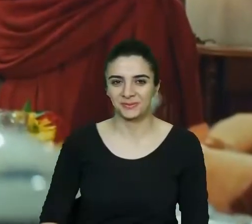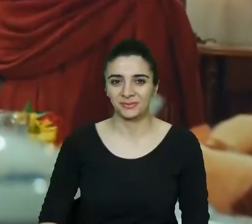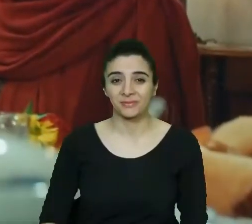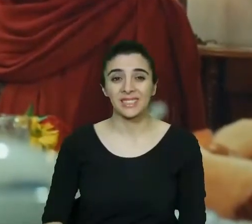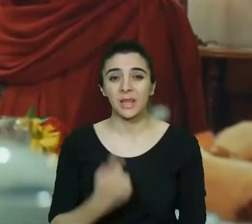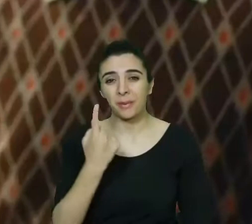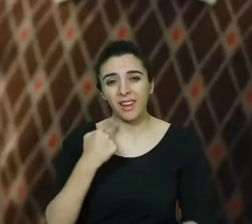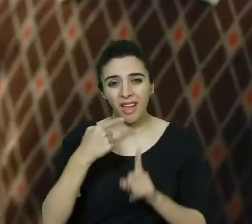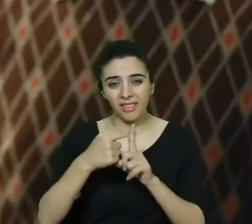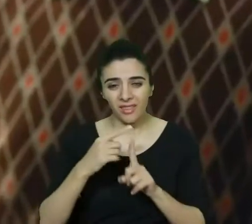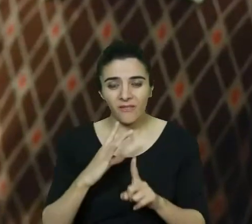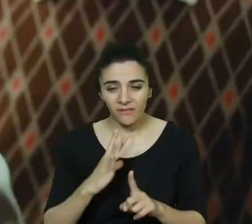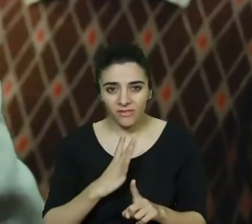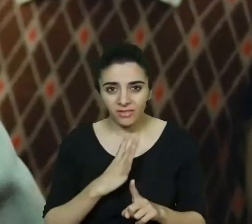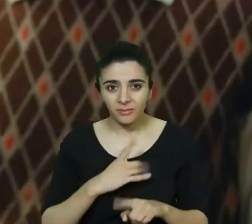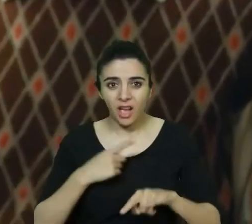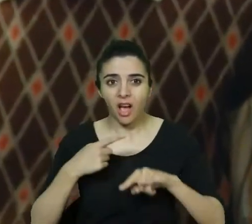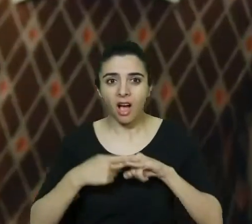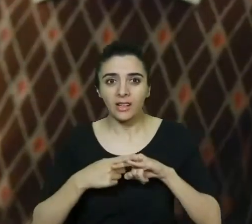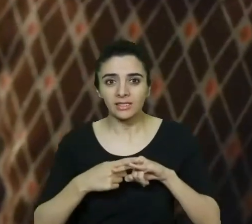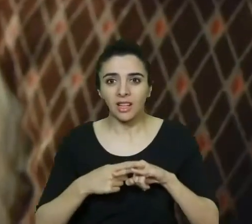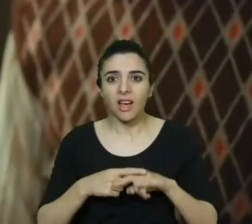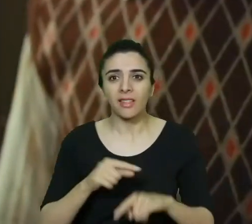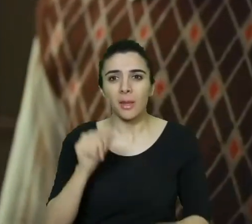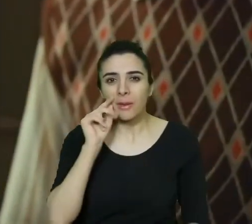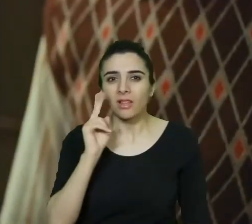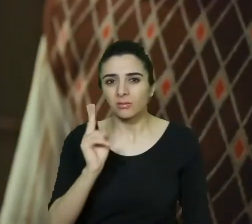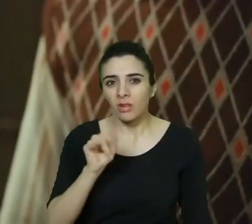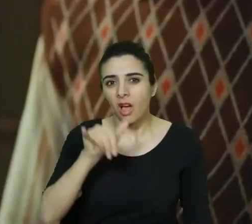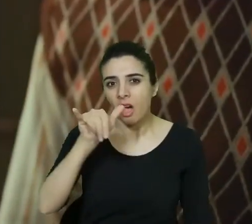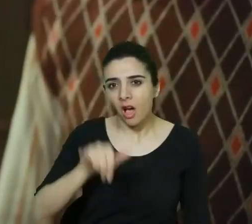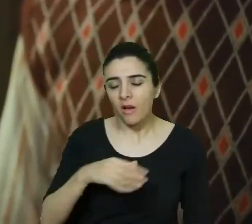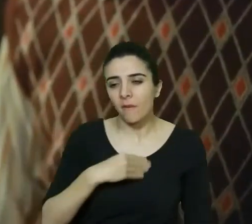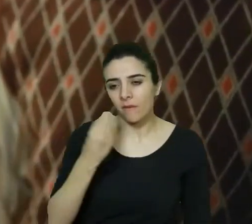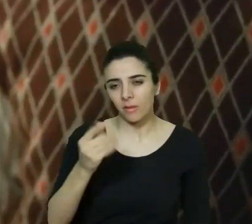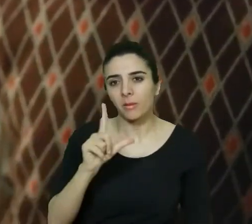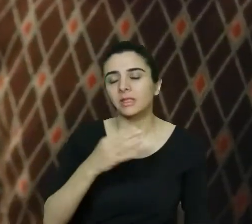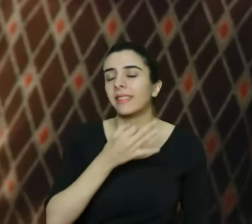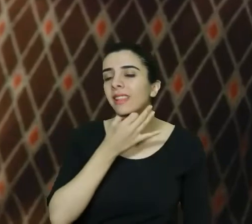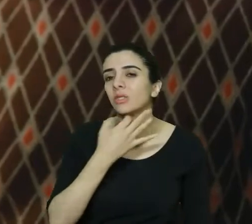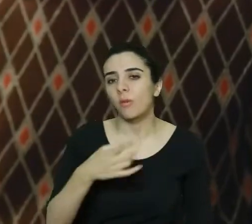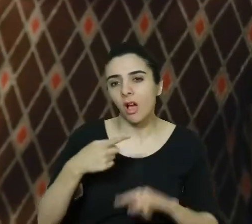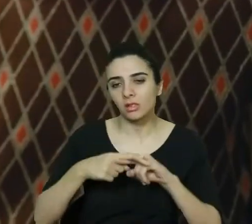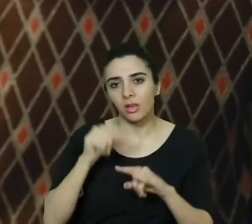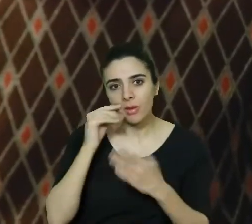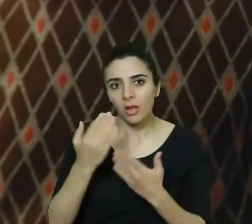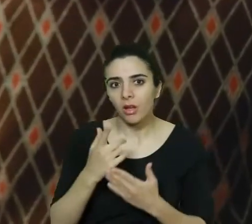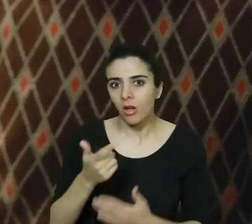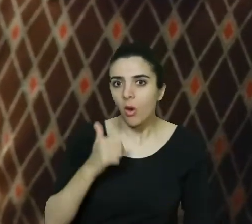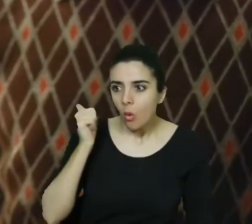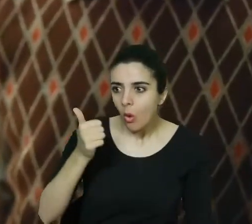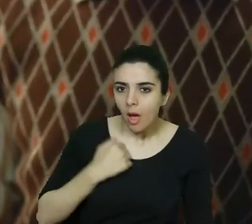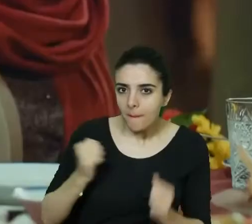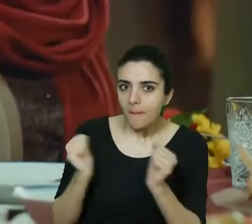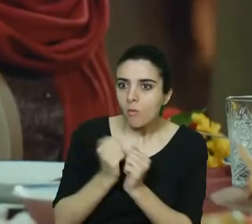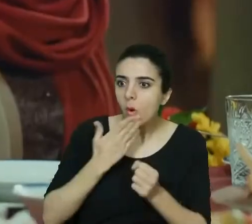Bir de Hasan Ali Bey'in hakkını vermem lazım. Teşekkür ederim Hasan Ali. Günlerce benimle